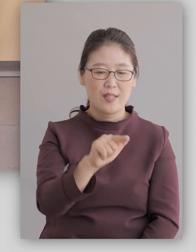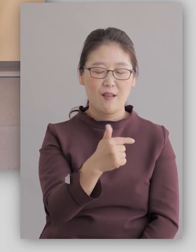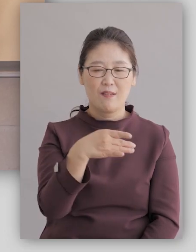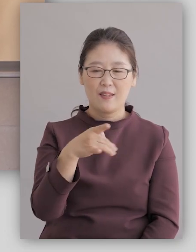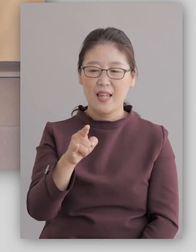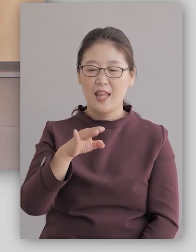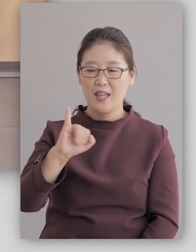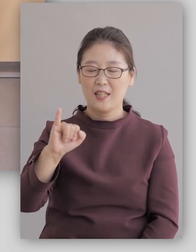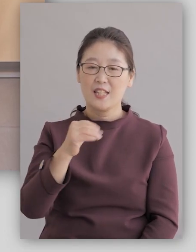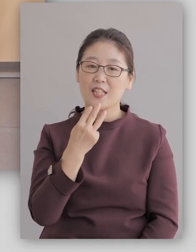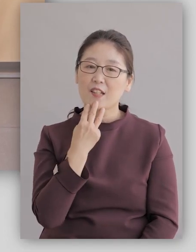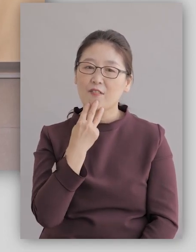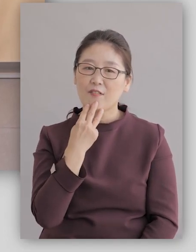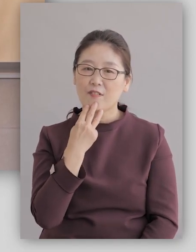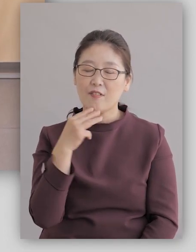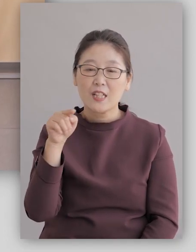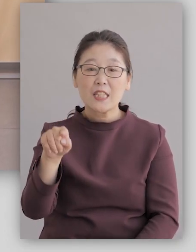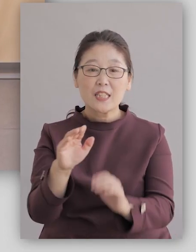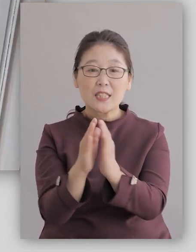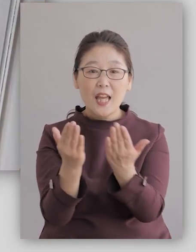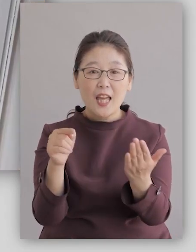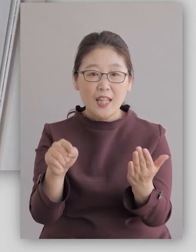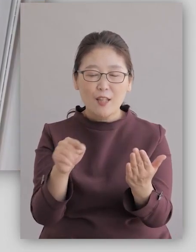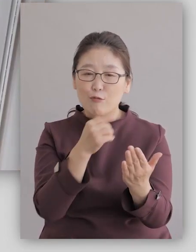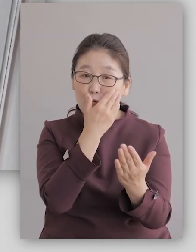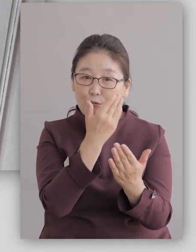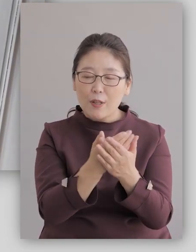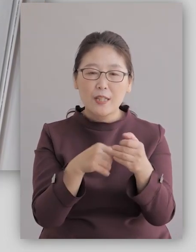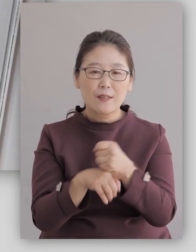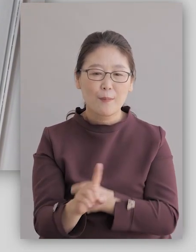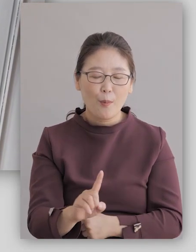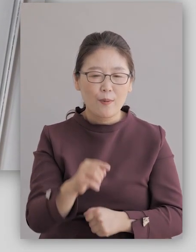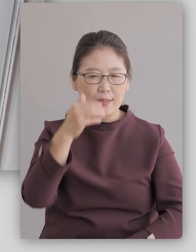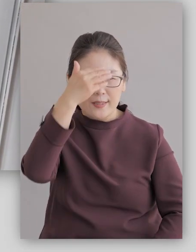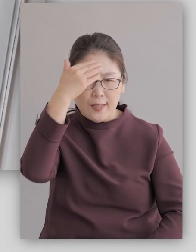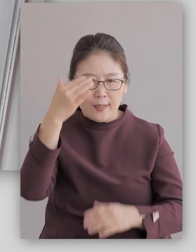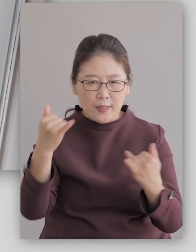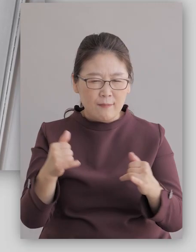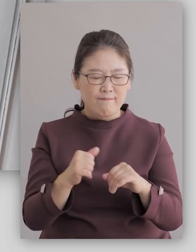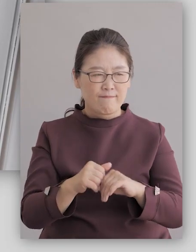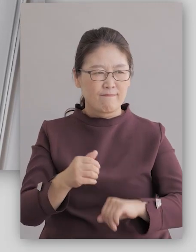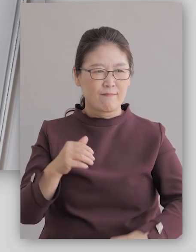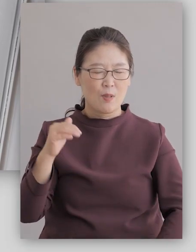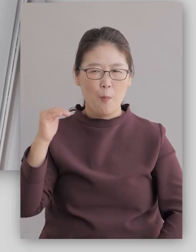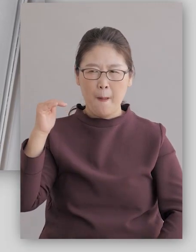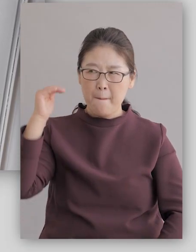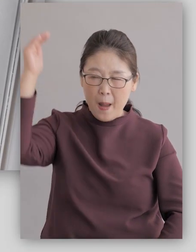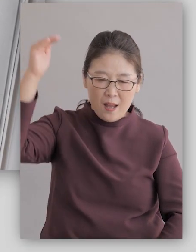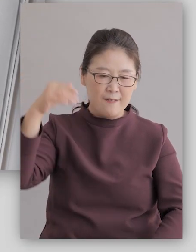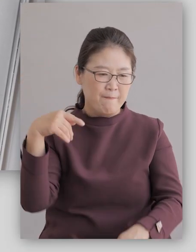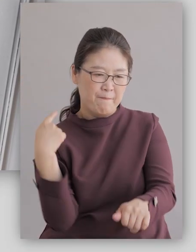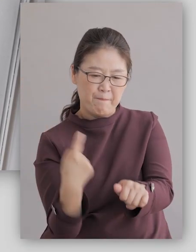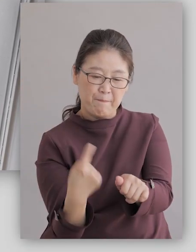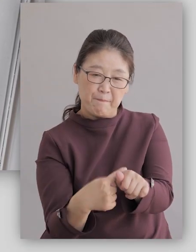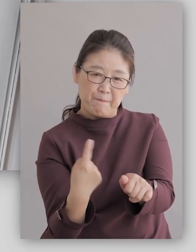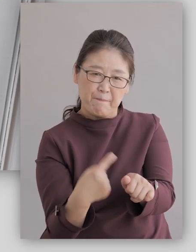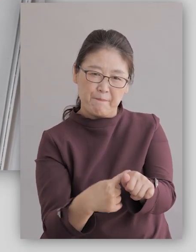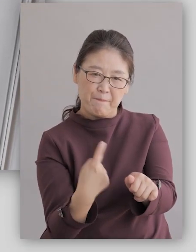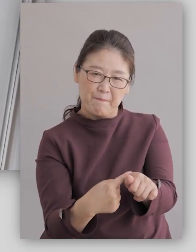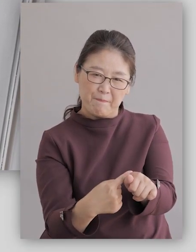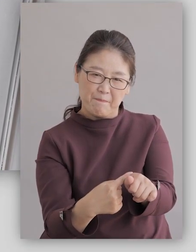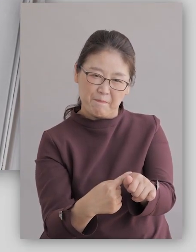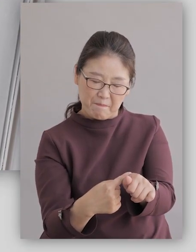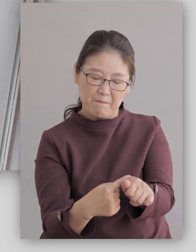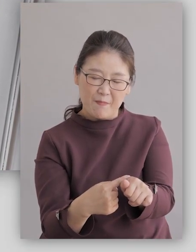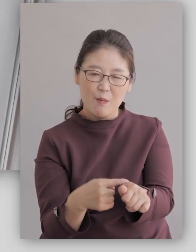왜 이것이 바로 중요하게 됐냐 하면 청년들이 기성세대를 비판하면서 했던 예술